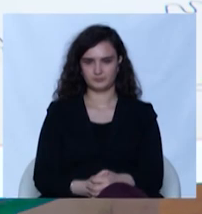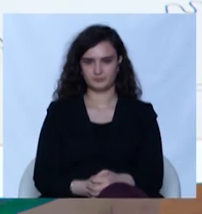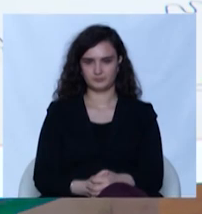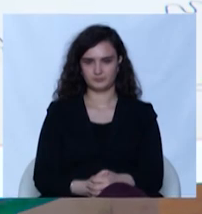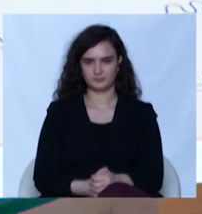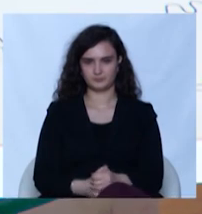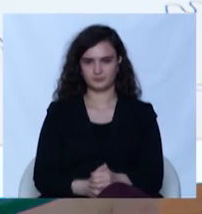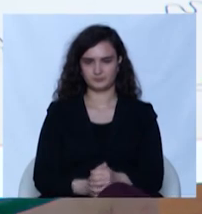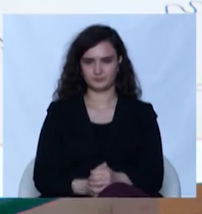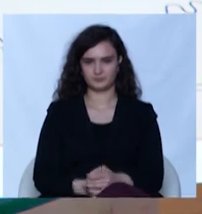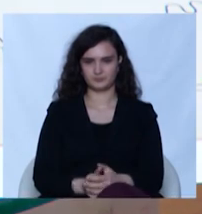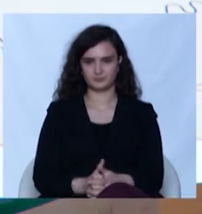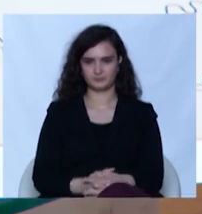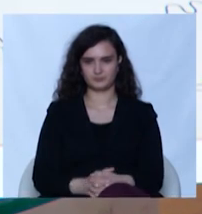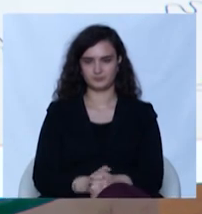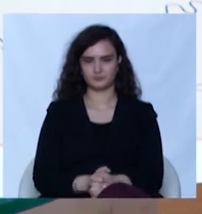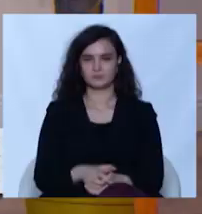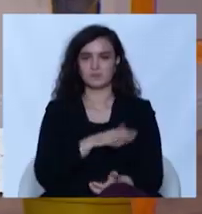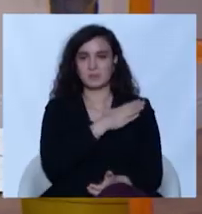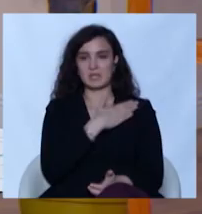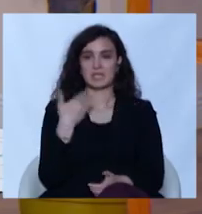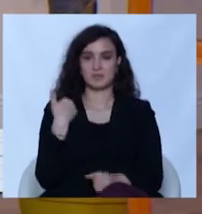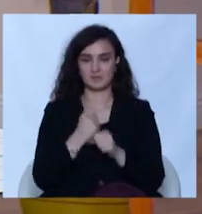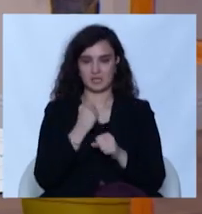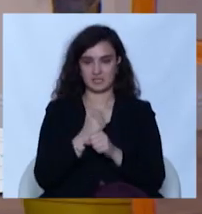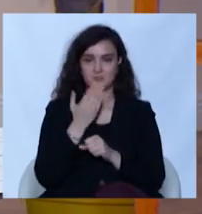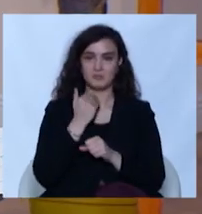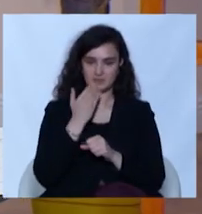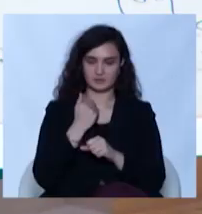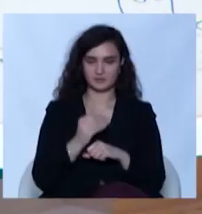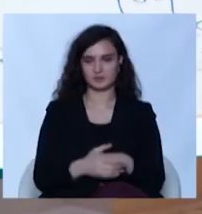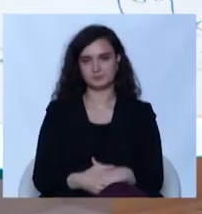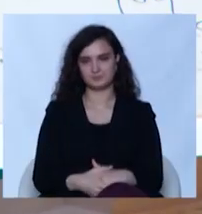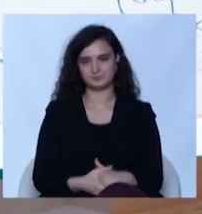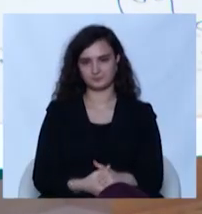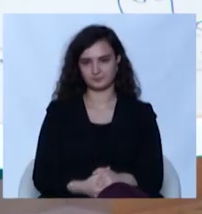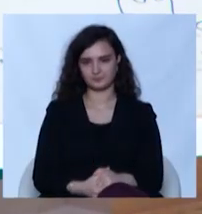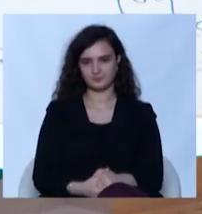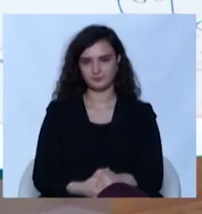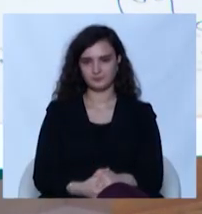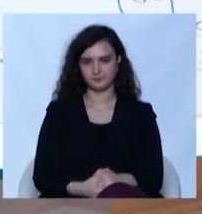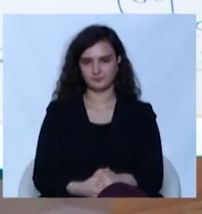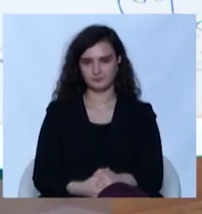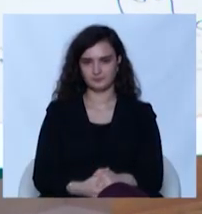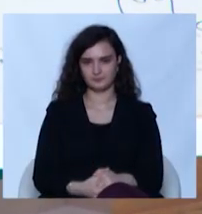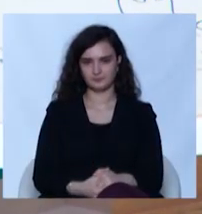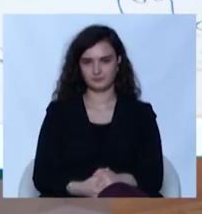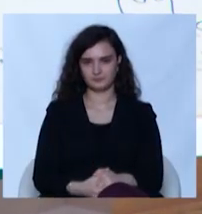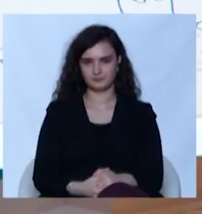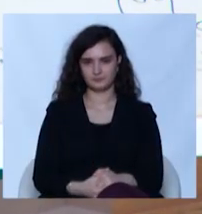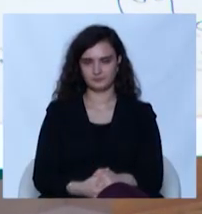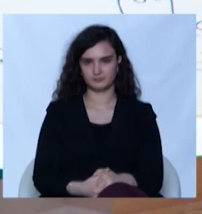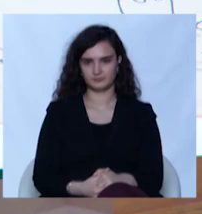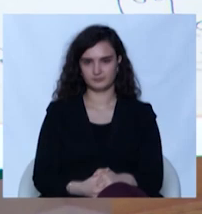ძალიან მარტივად ვაკეთებ ხრებს და ხა გეტყვით. აქ სამაცკორი.